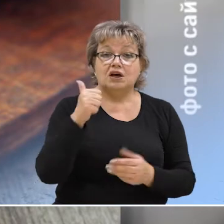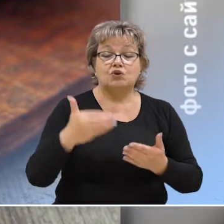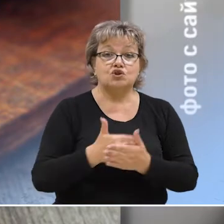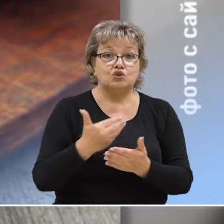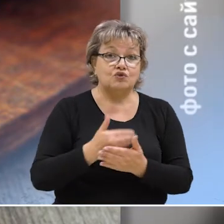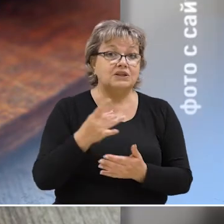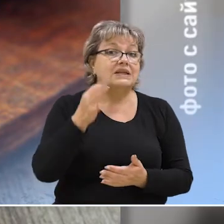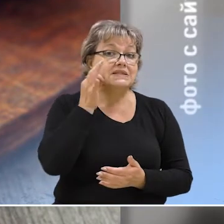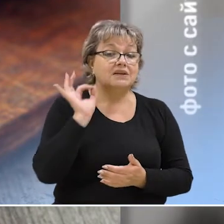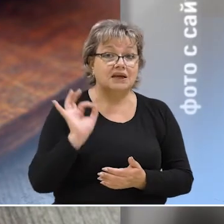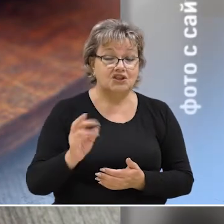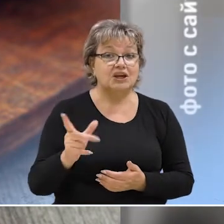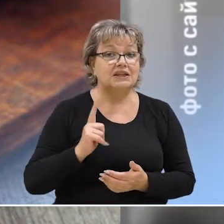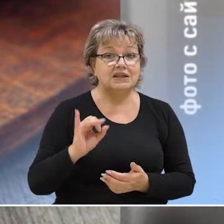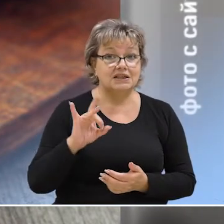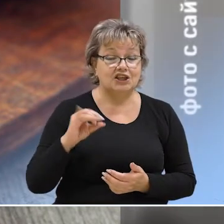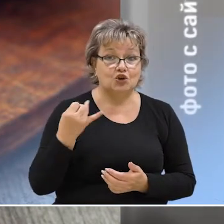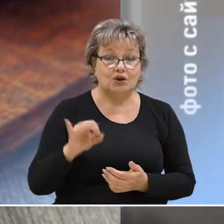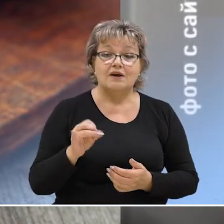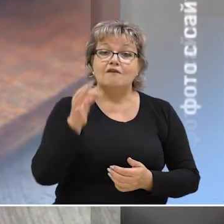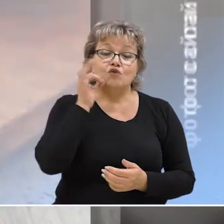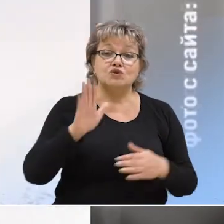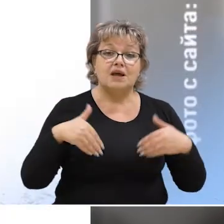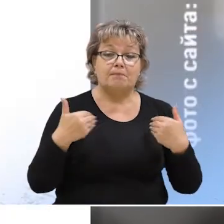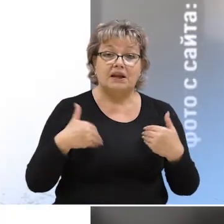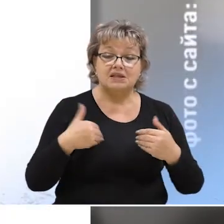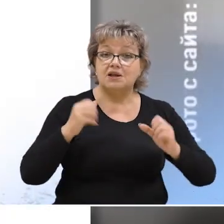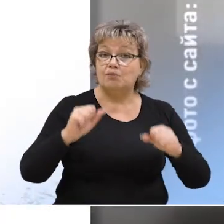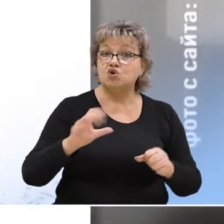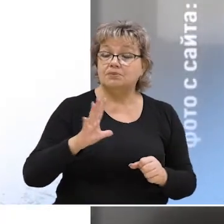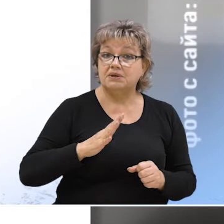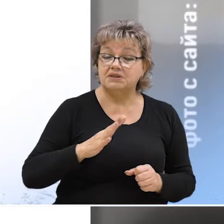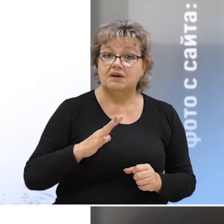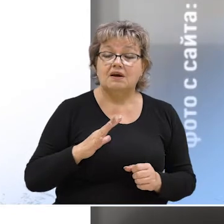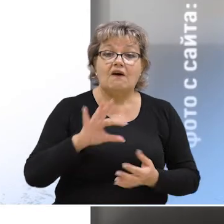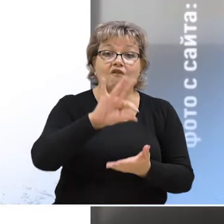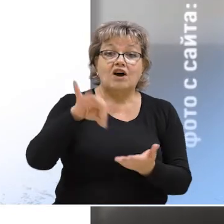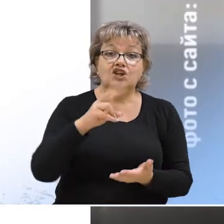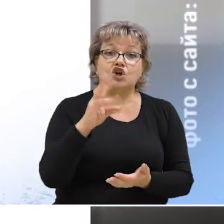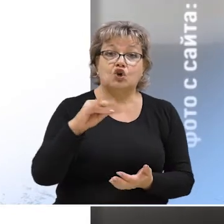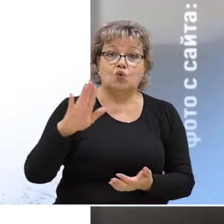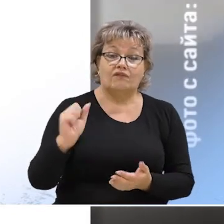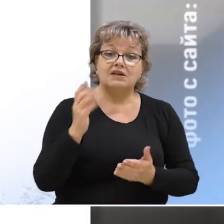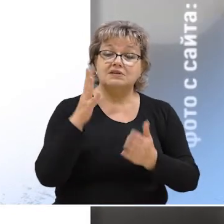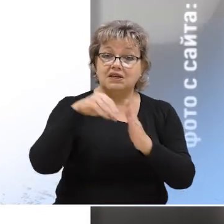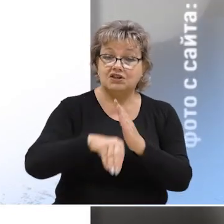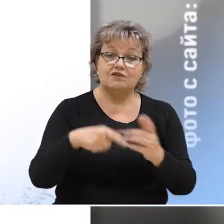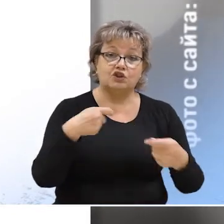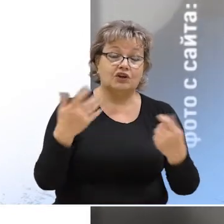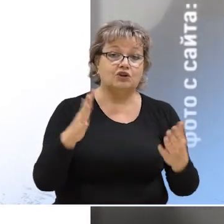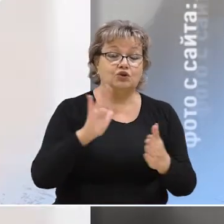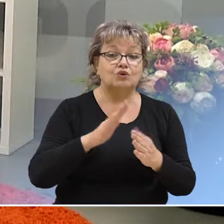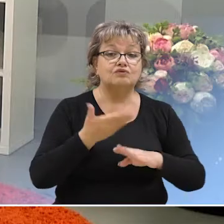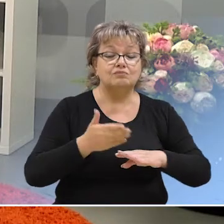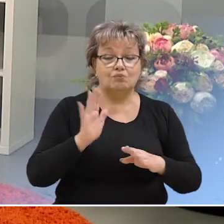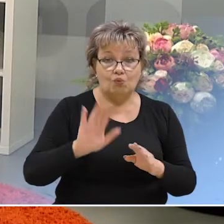И хорошие новости для сладкоежек, то есть для нас сырой. Вкусной и полезной частью рациона может стать варенье из клюквы. Витамин содержится и в товарах,